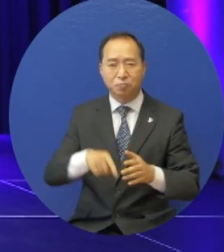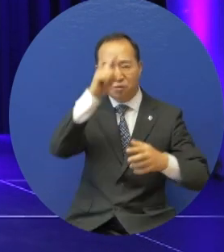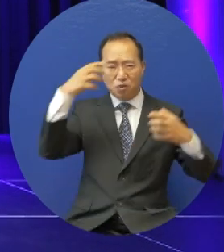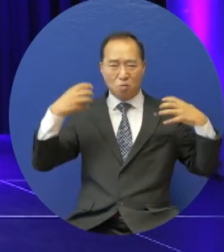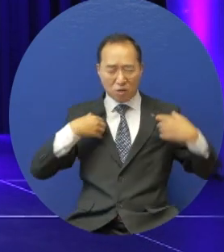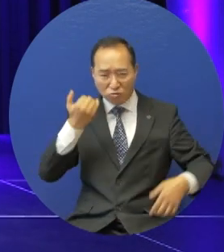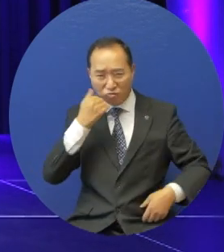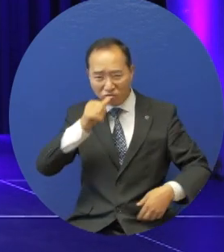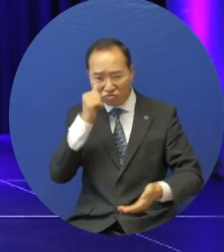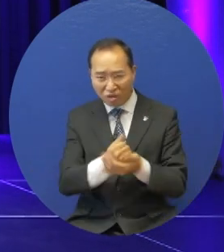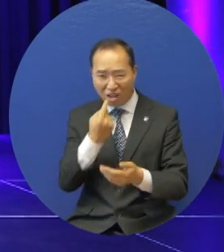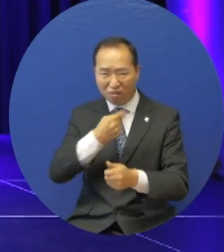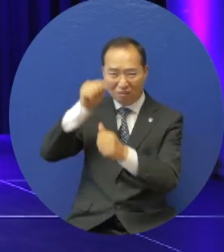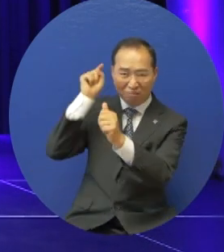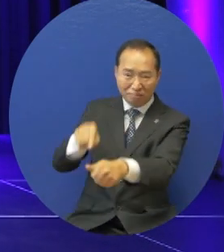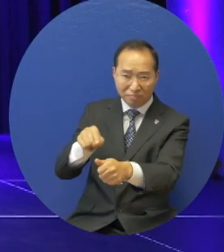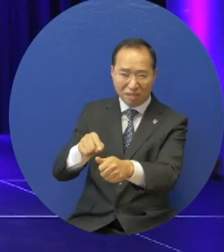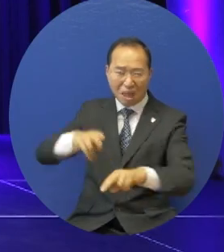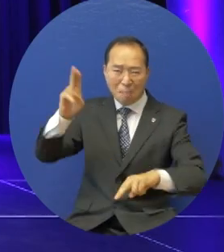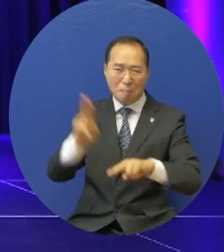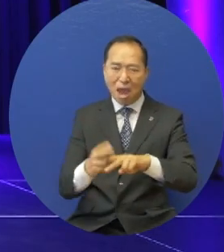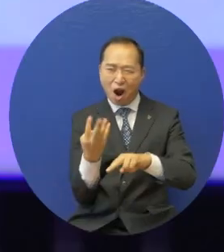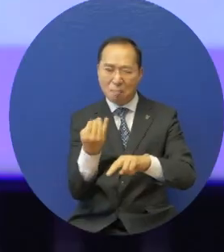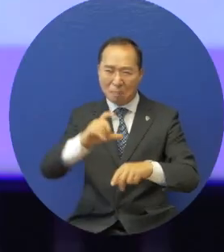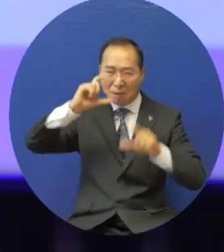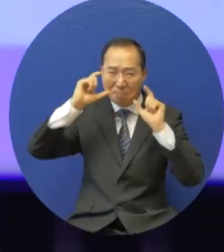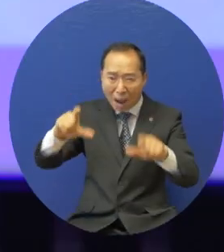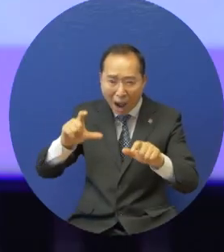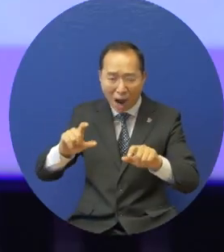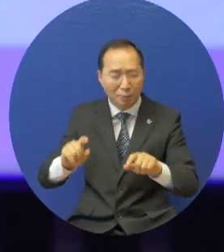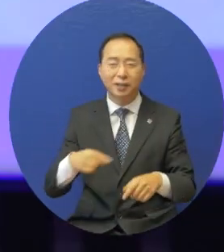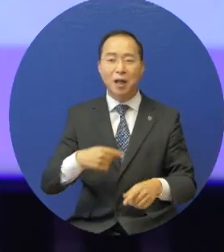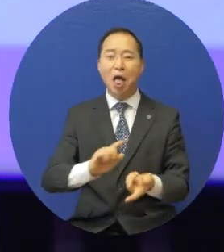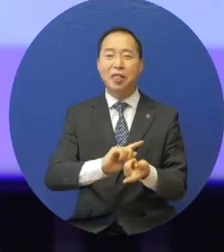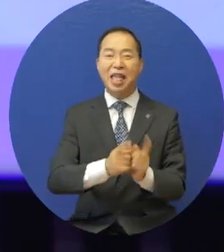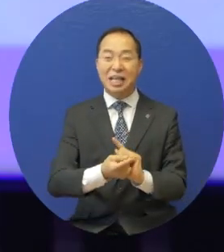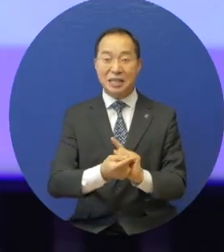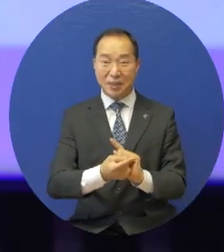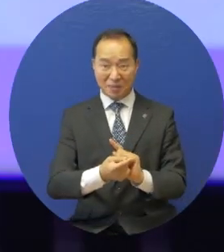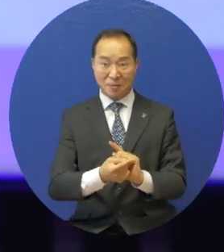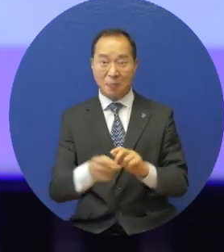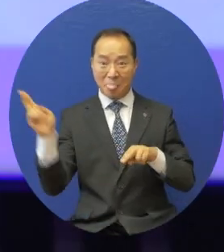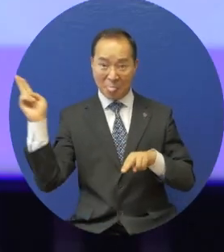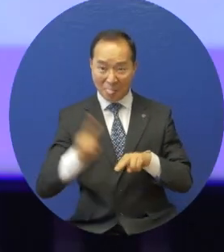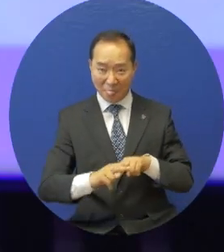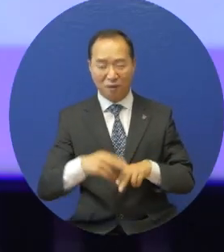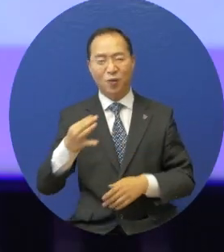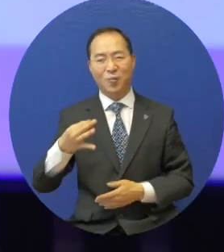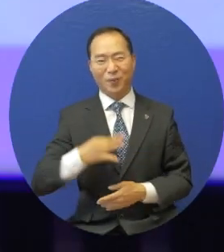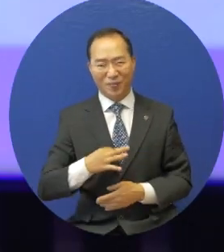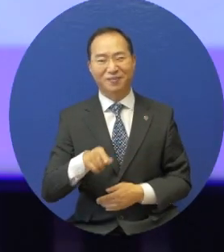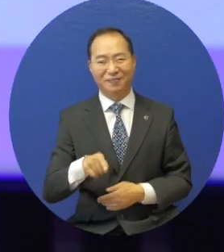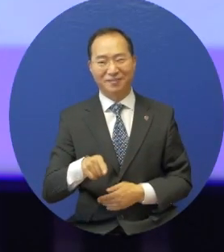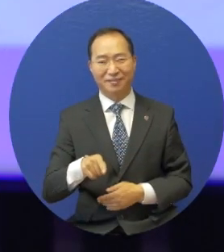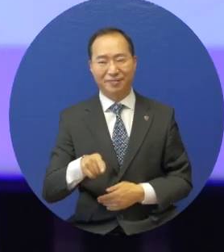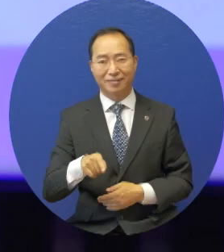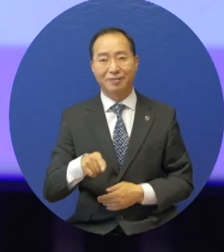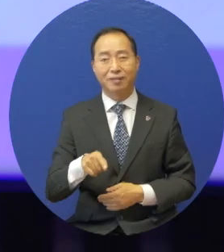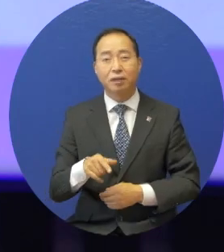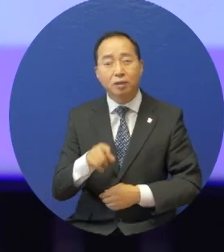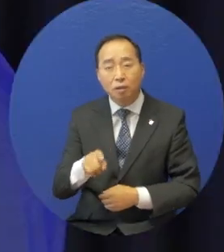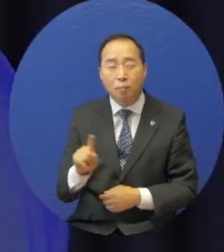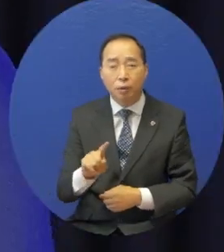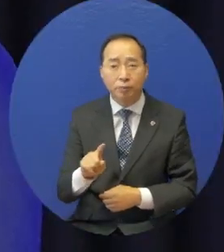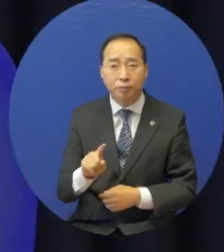혹시나 관심 있던 분들은 주목했을 수도 있어요. 이게 이제 매품팔인데요. 매를 맞고 이제 돈을 버는 건데 요게